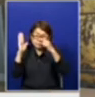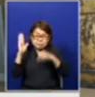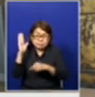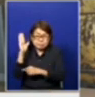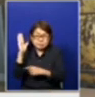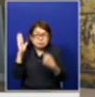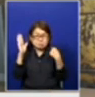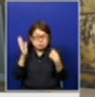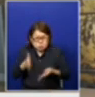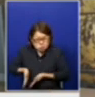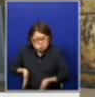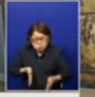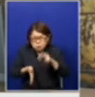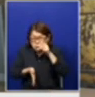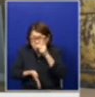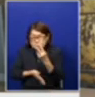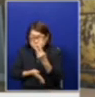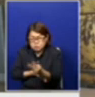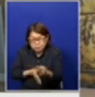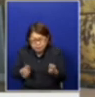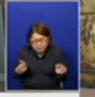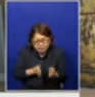ไปครับ